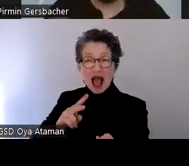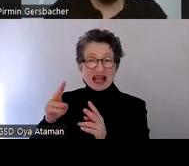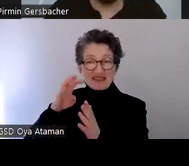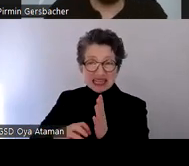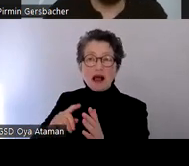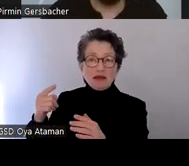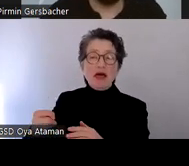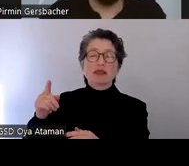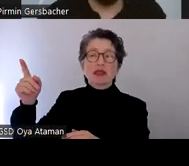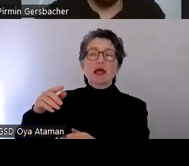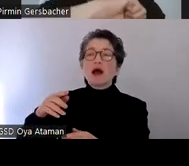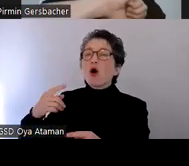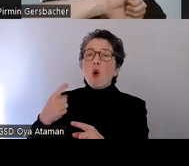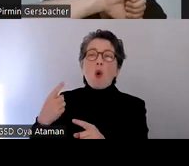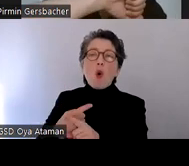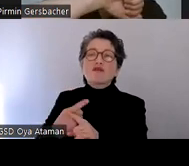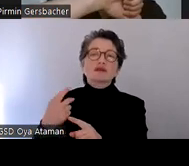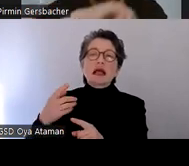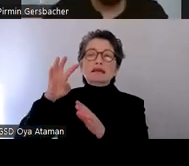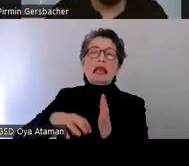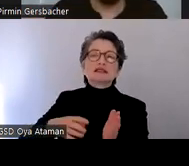haben. Man bekommt ständig